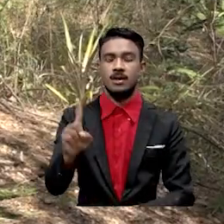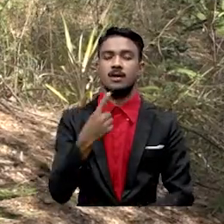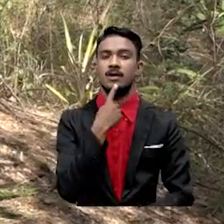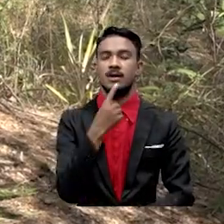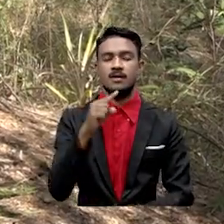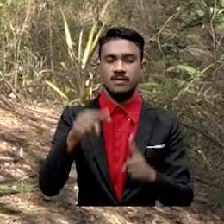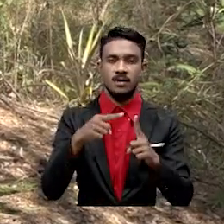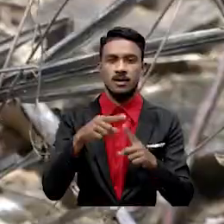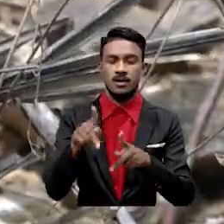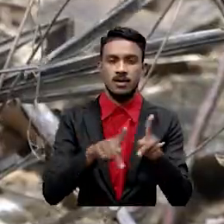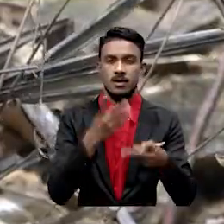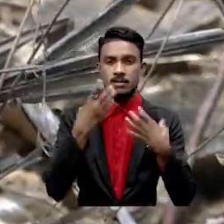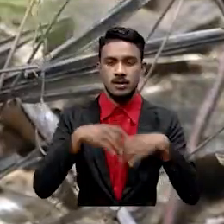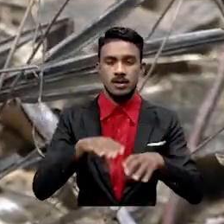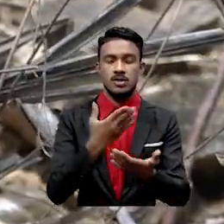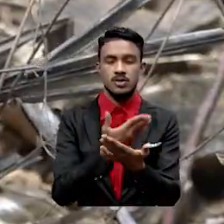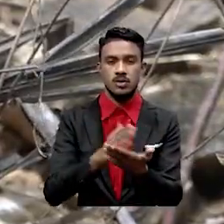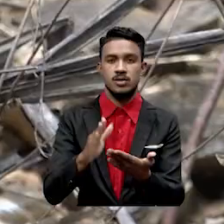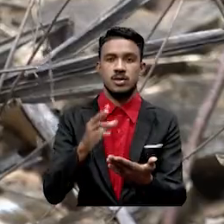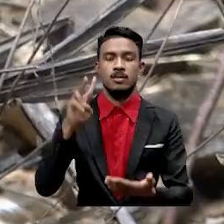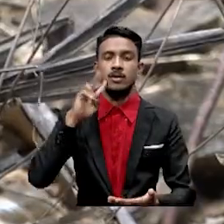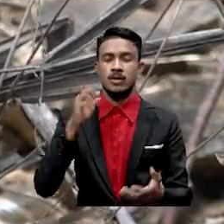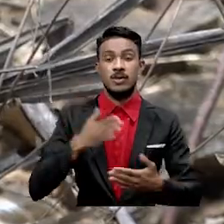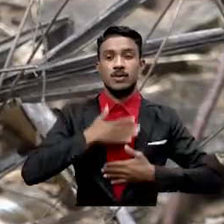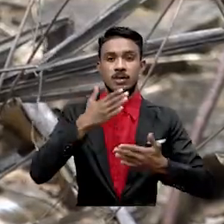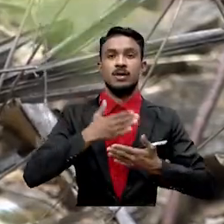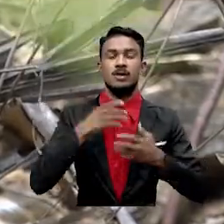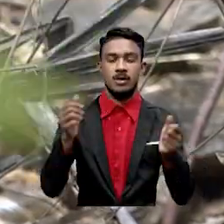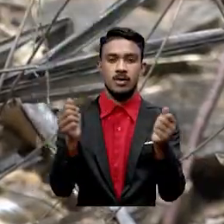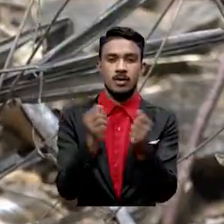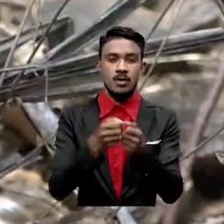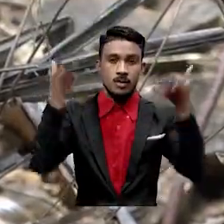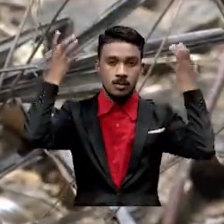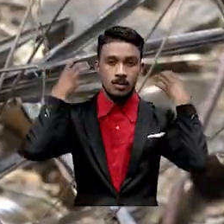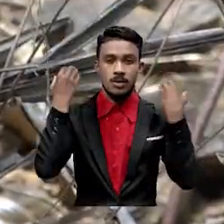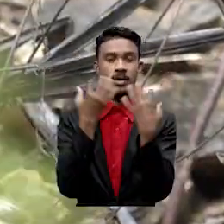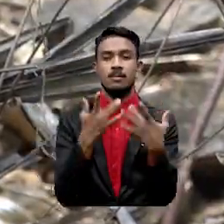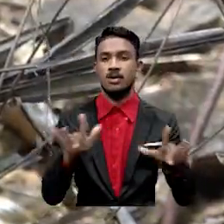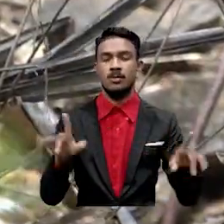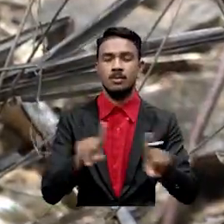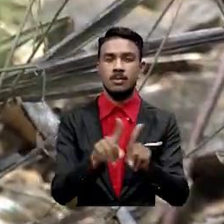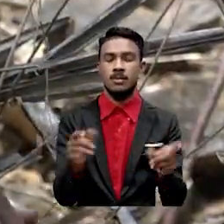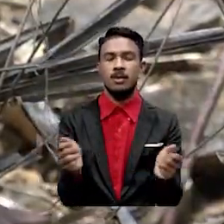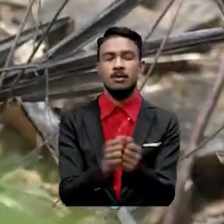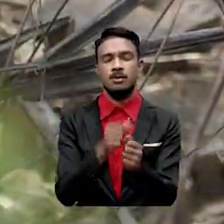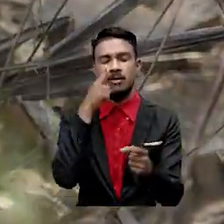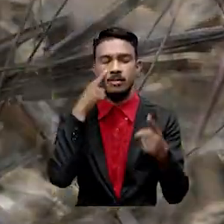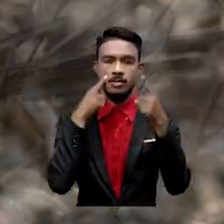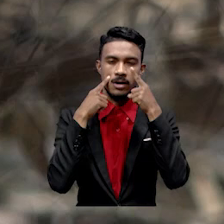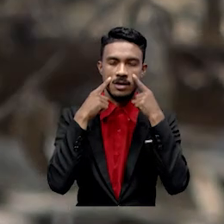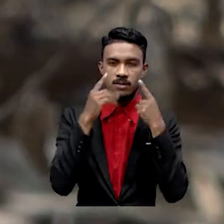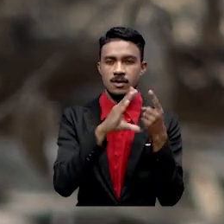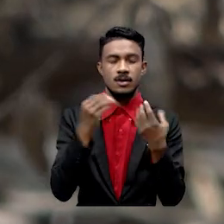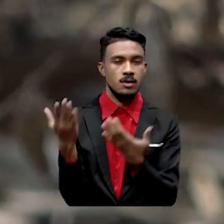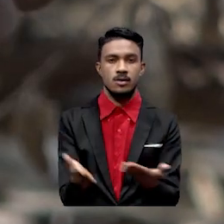banyire masosa modo nia holaran kontenti fila ho bote mamuk mai be dala rumang ho mata wen ten kilori hikas